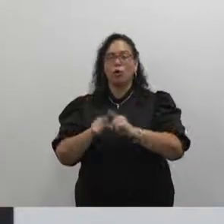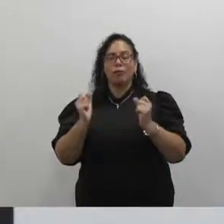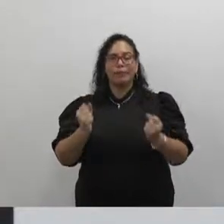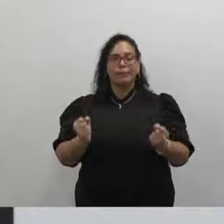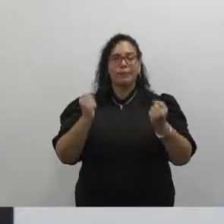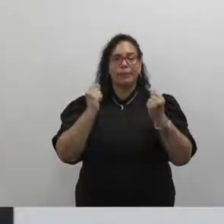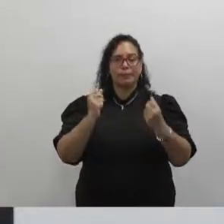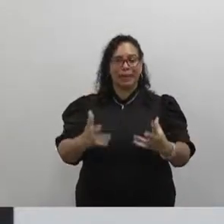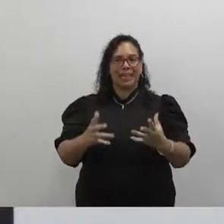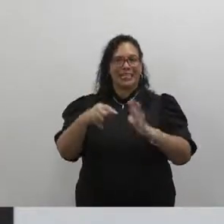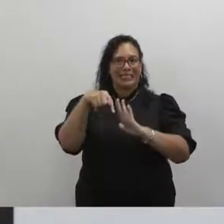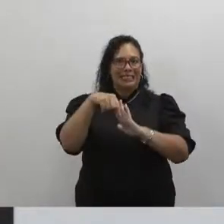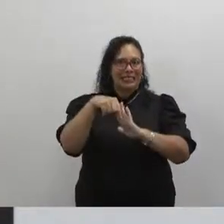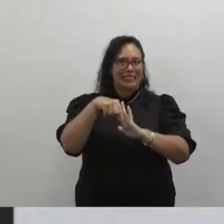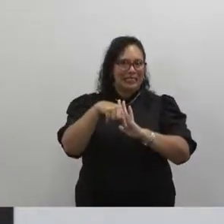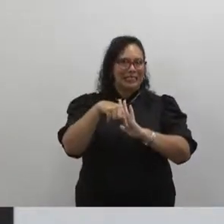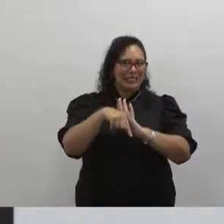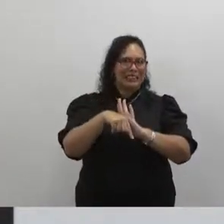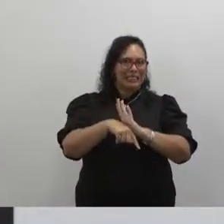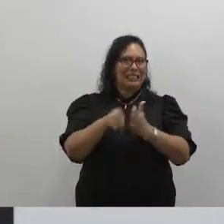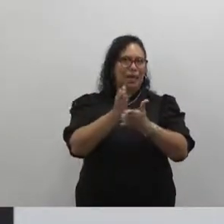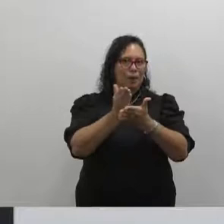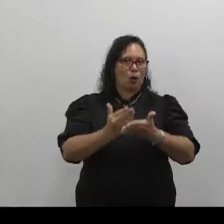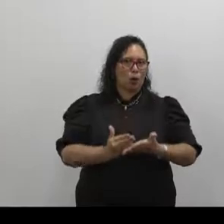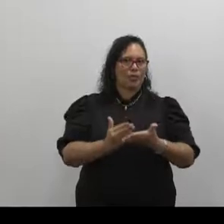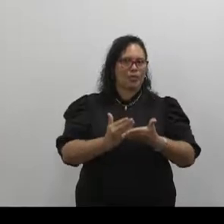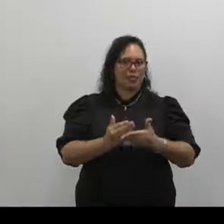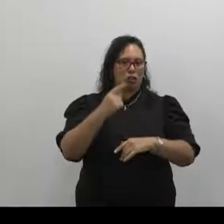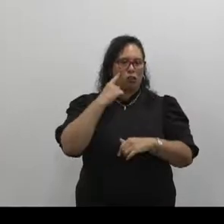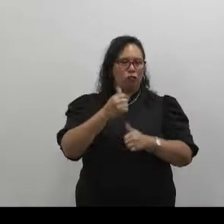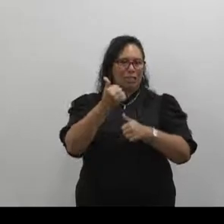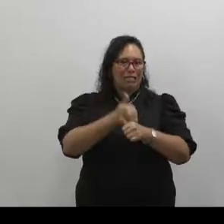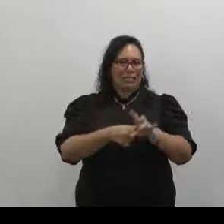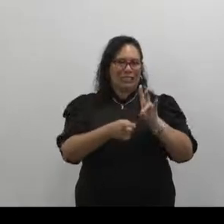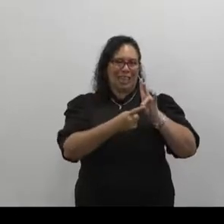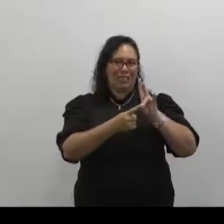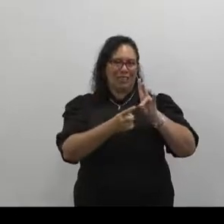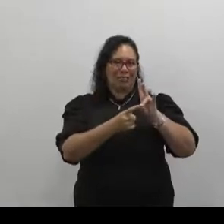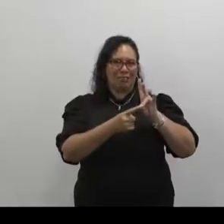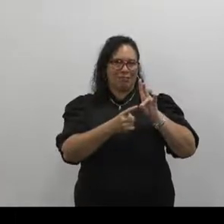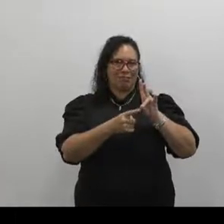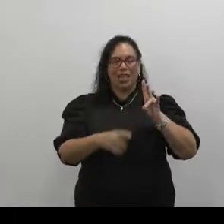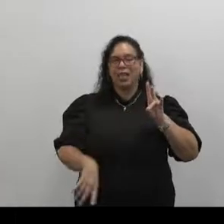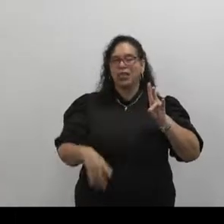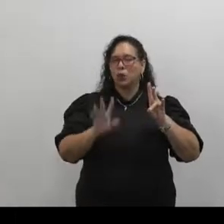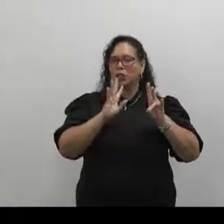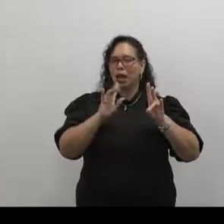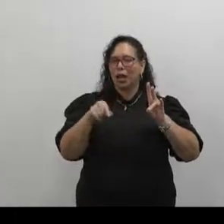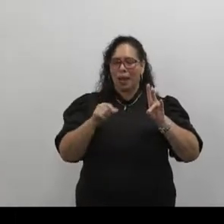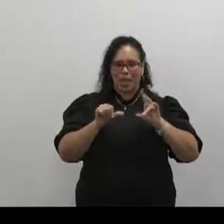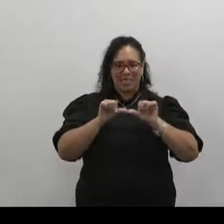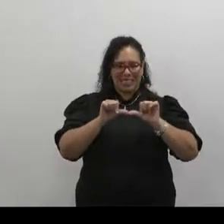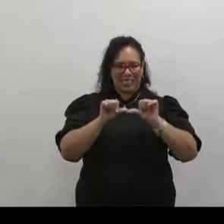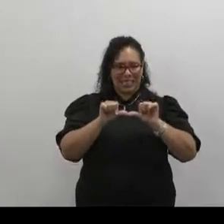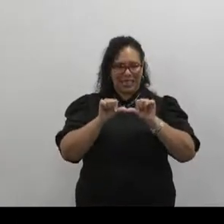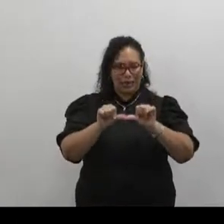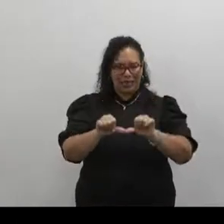Hi, miền chấm này xem tiết đây là cái hai thao bây giờ cái chơi tới việc căn tới